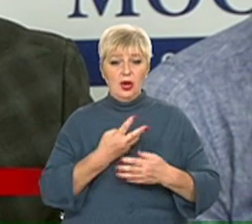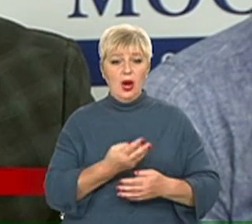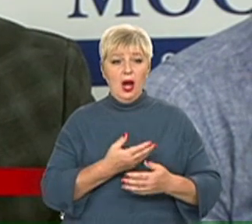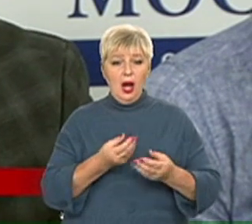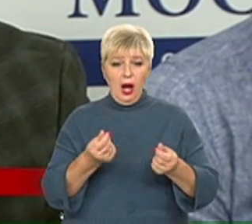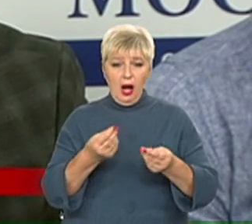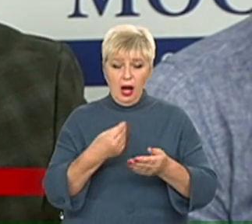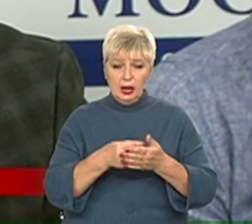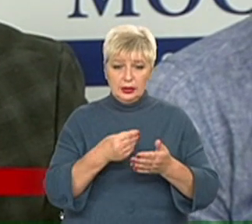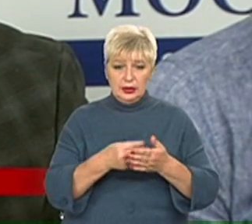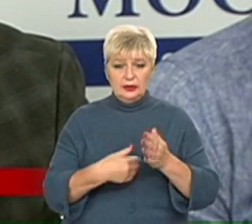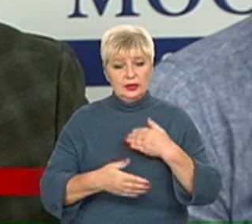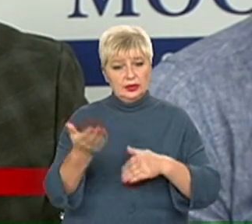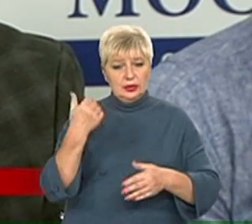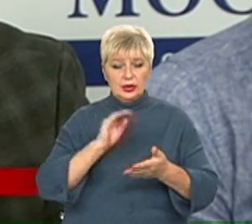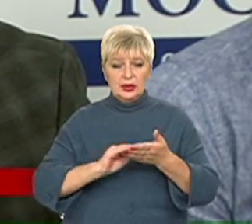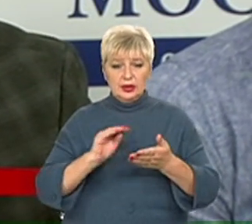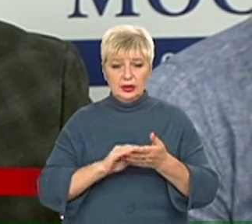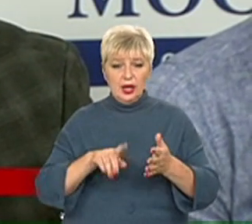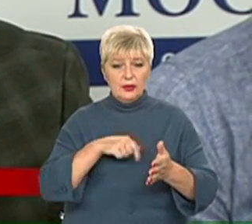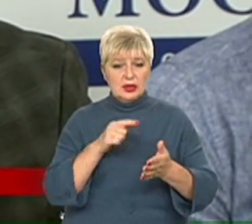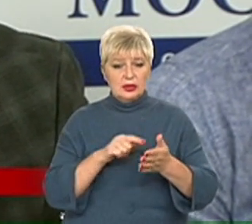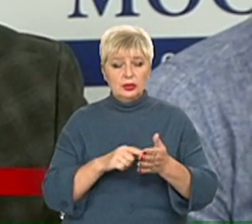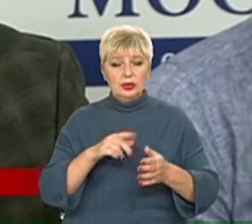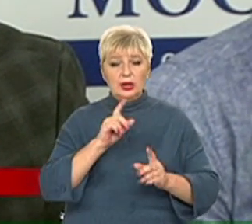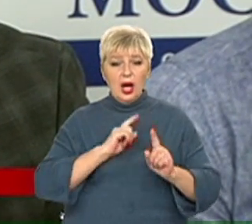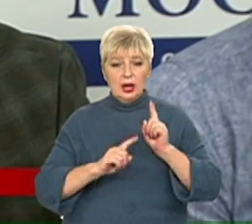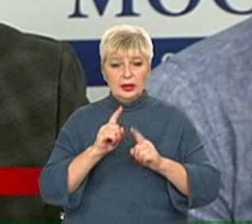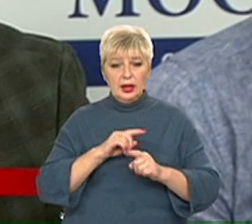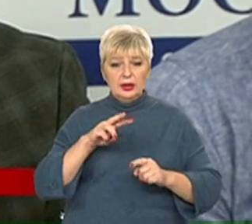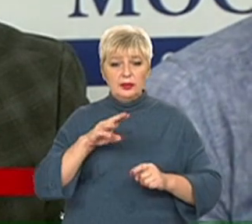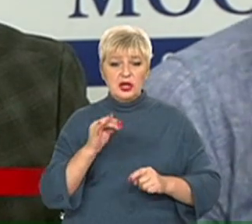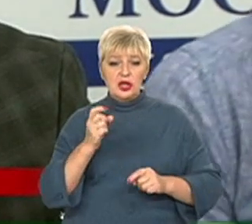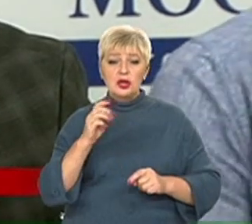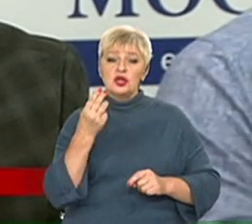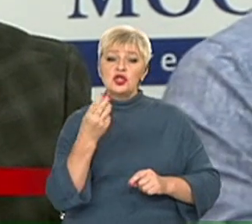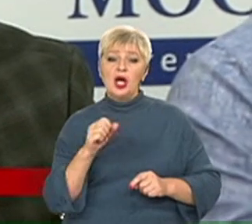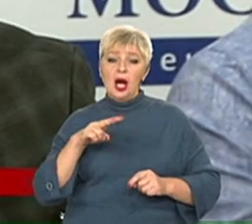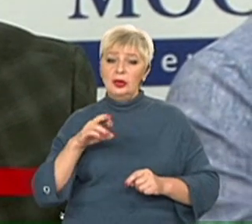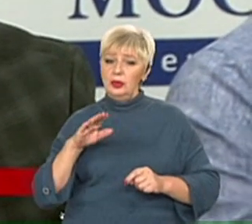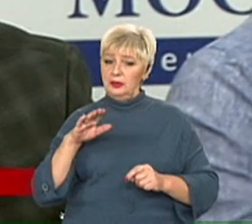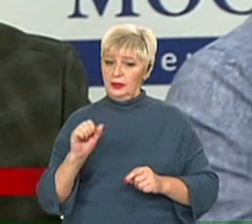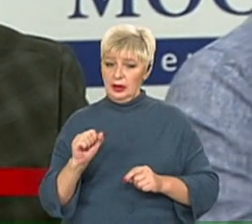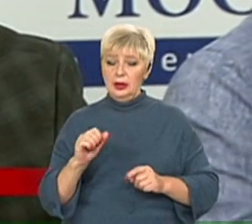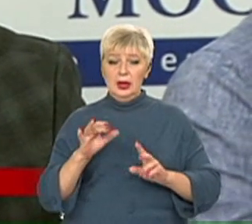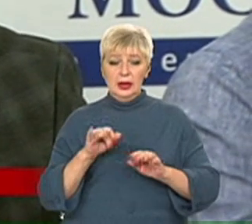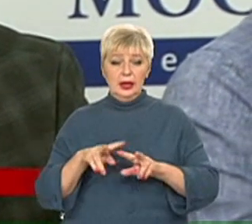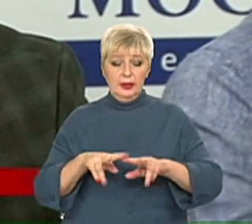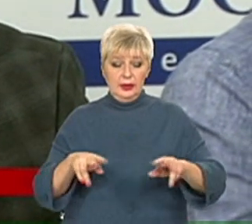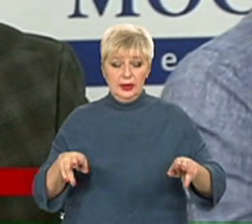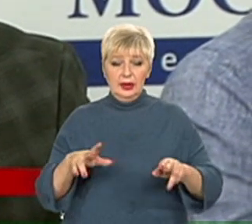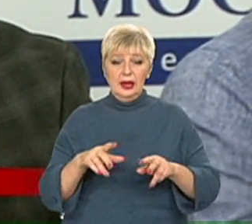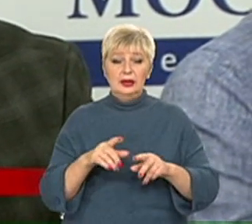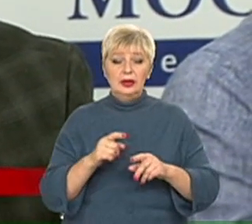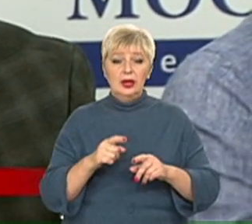активів тодішнього секретаря міської ради пана Мішалова. І паралельно